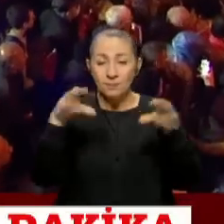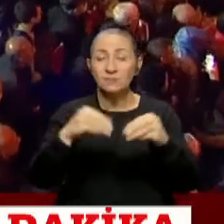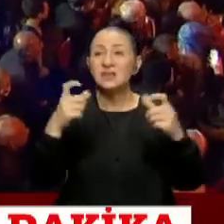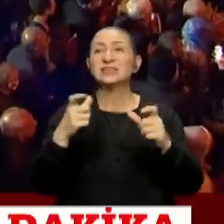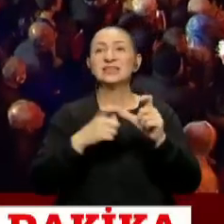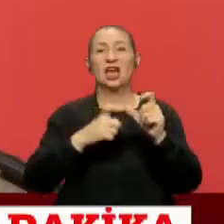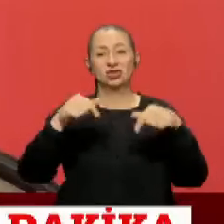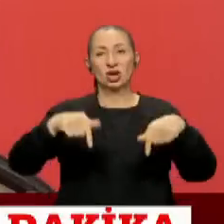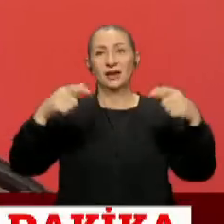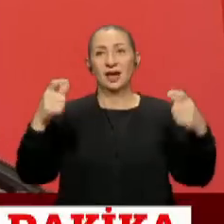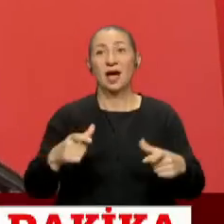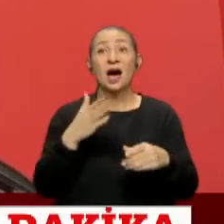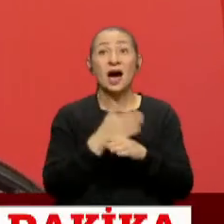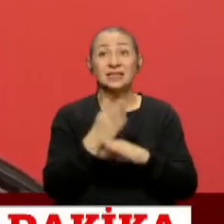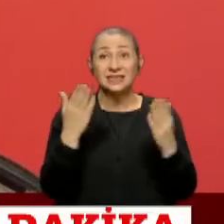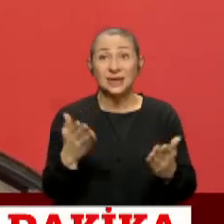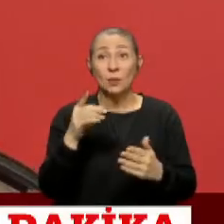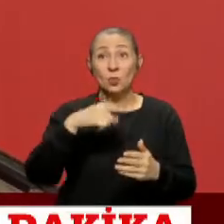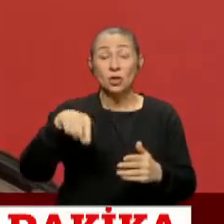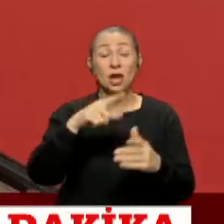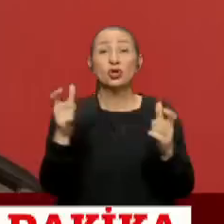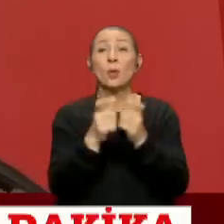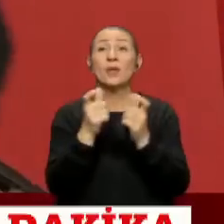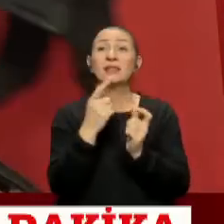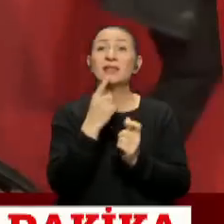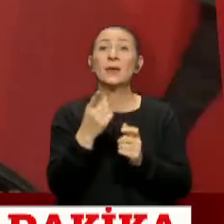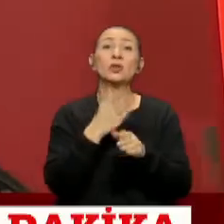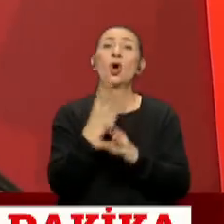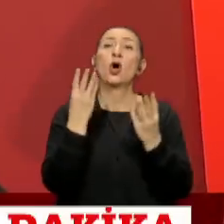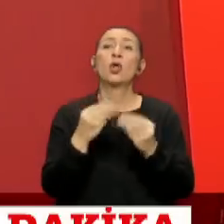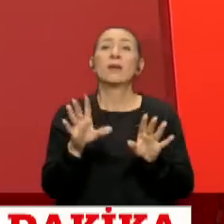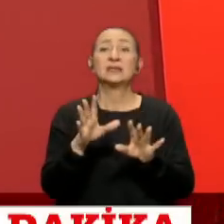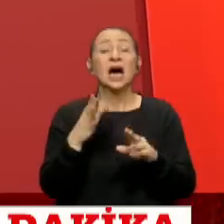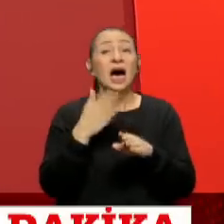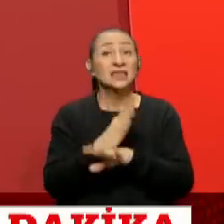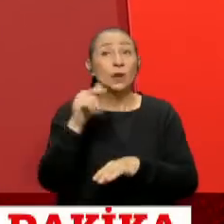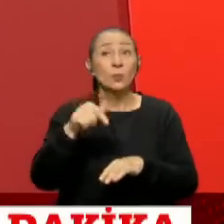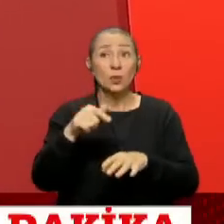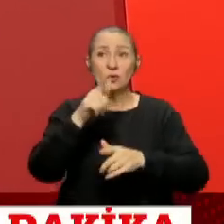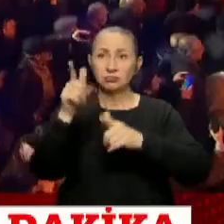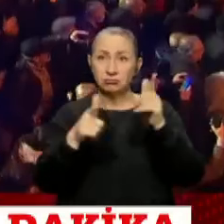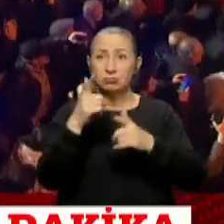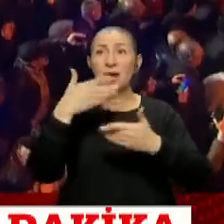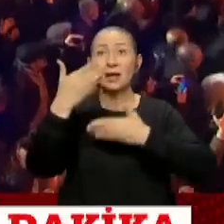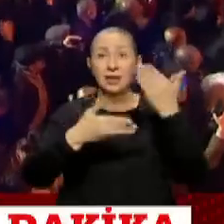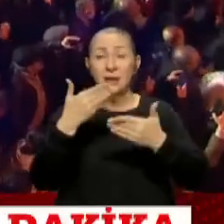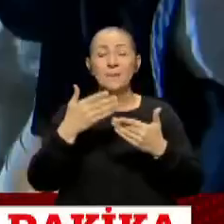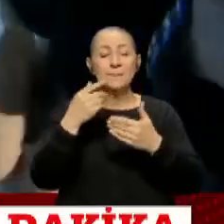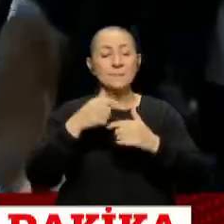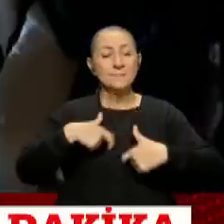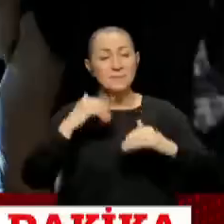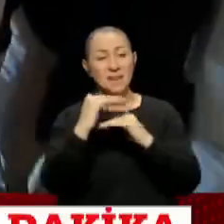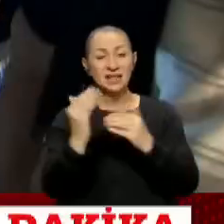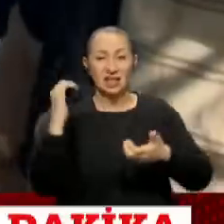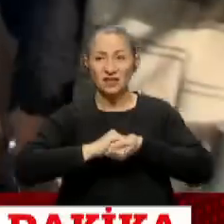yer Saraçhane. Aslında buna toplantı demek de doğru olmaz. Aslında bu görüntüler Millet